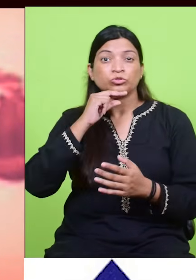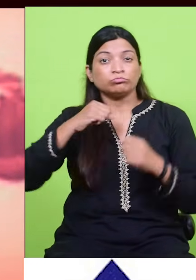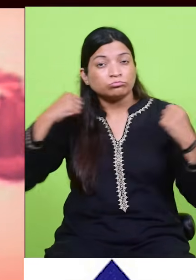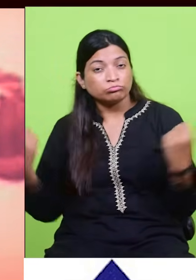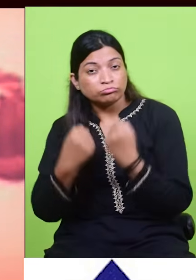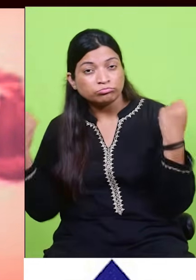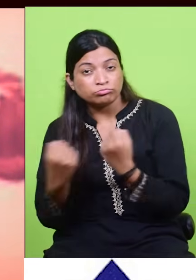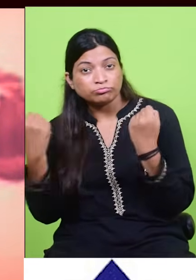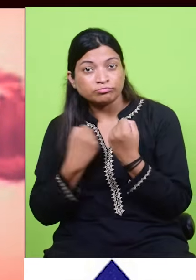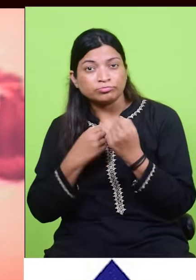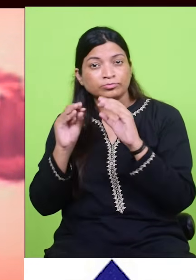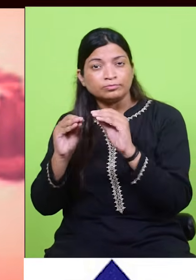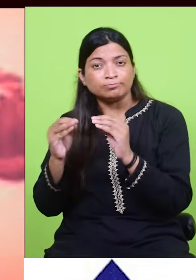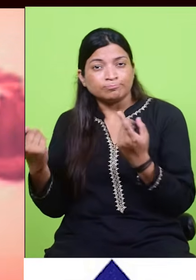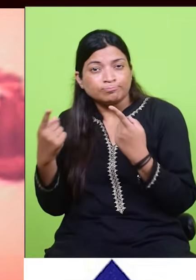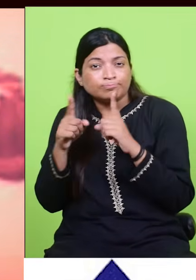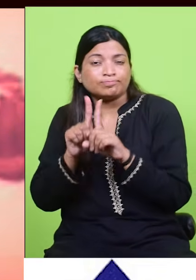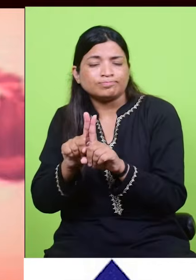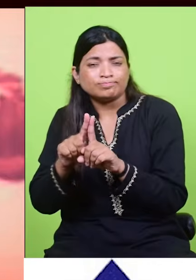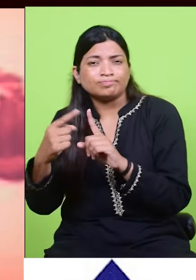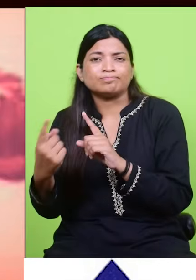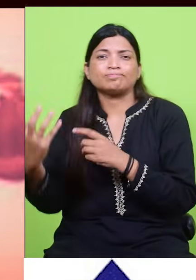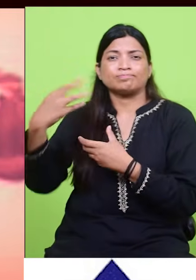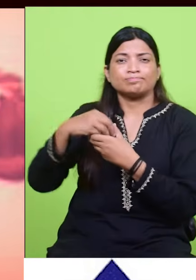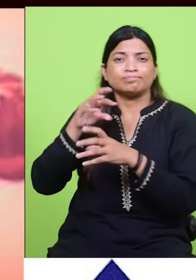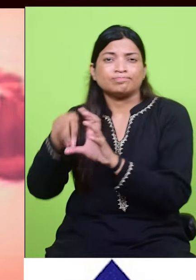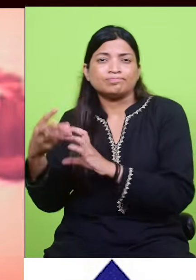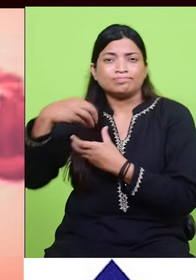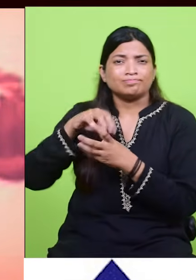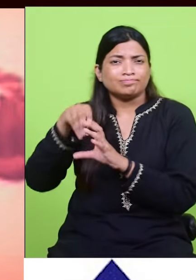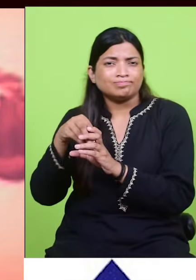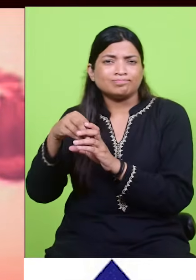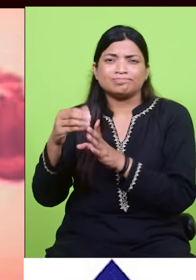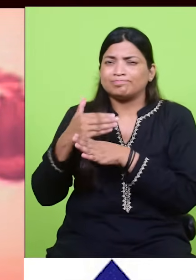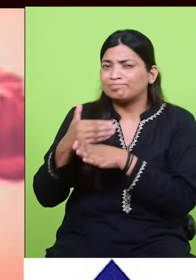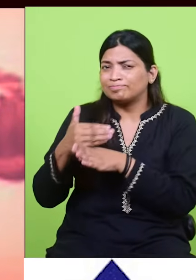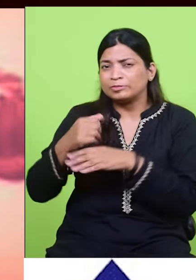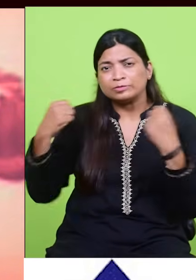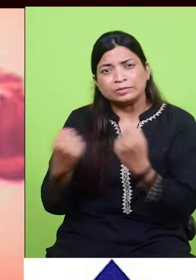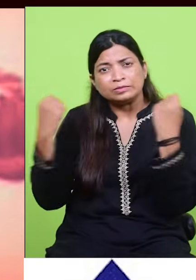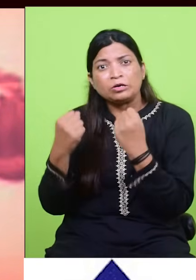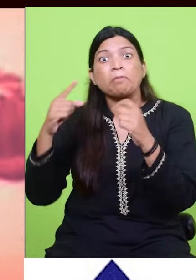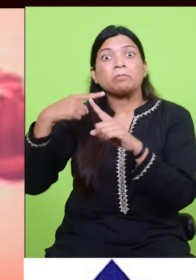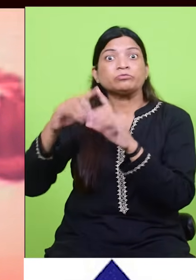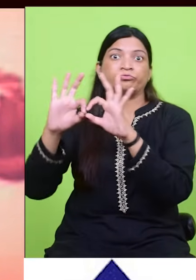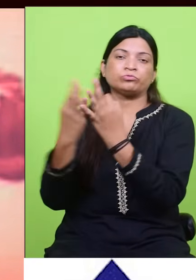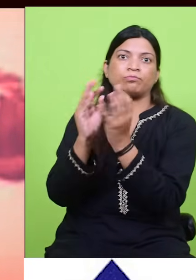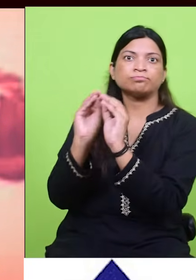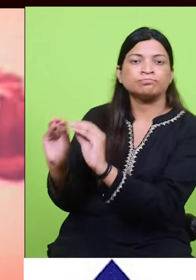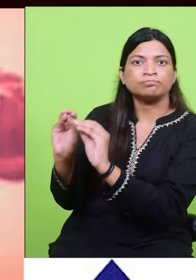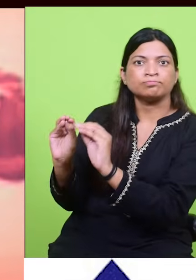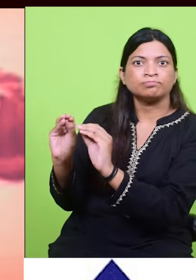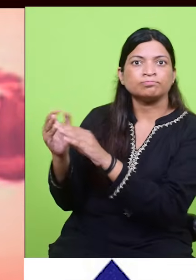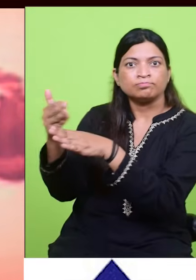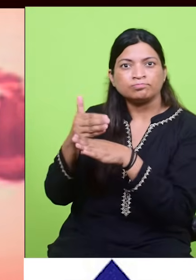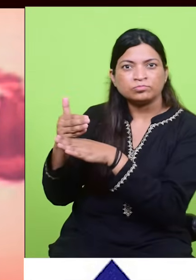पे मम्मी और इसकी सिस्टर हरप्रीत, वो दोनों मैं जो भी टास्क देती थी वो इसको पुश करते थे कि मैडम ने